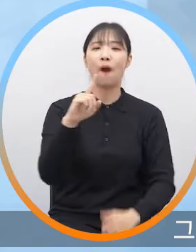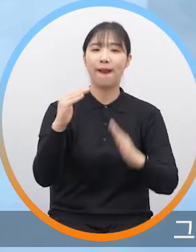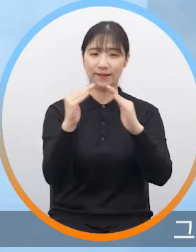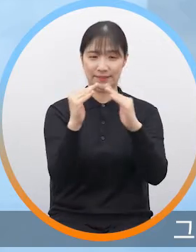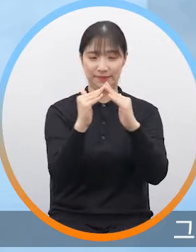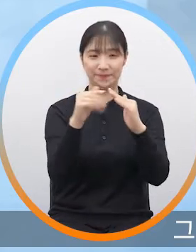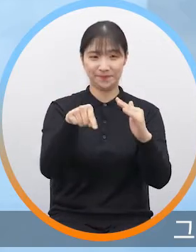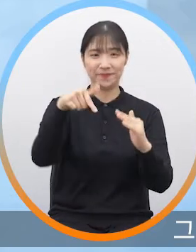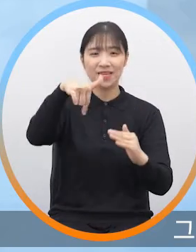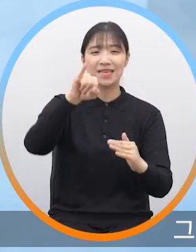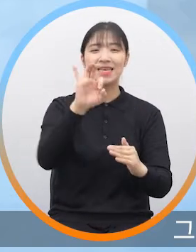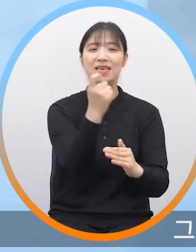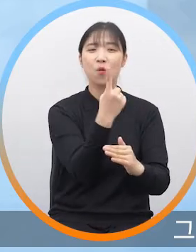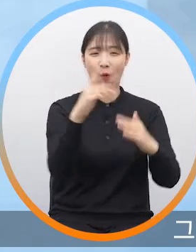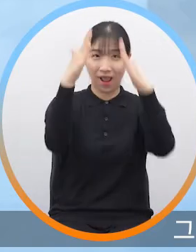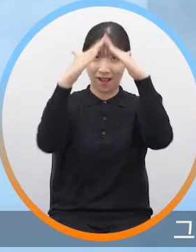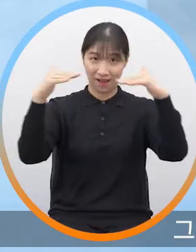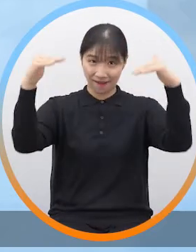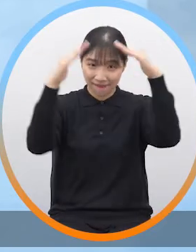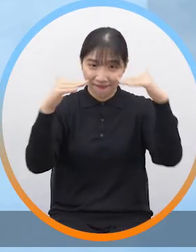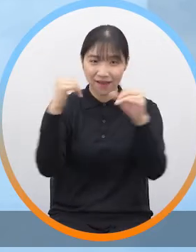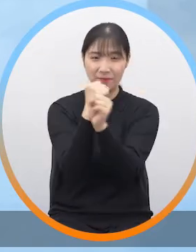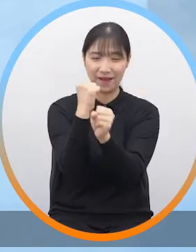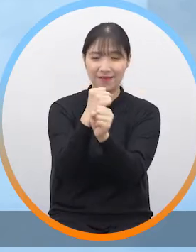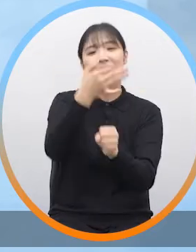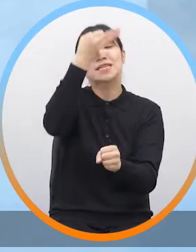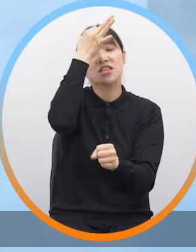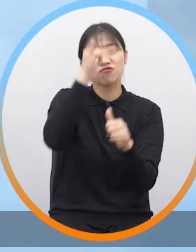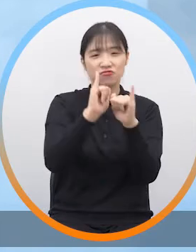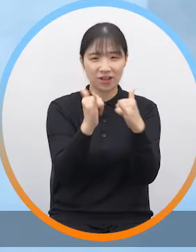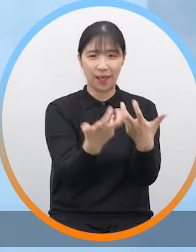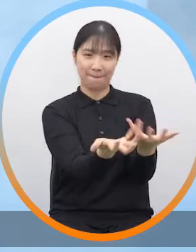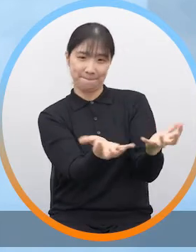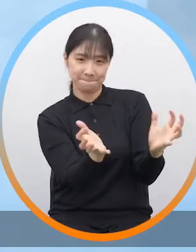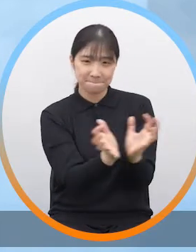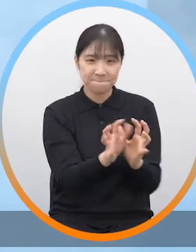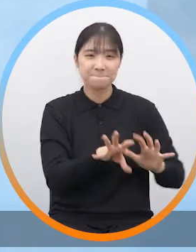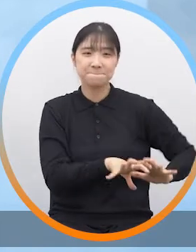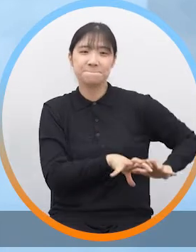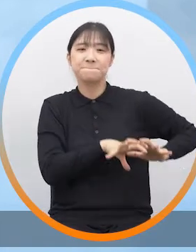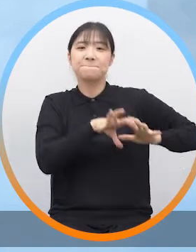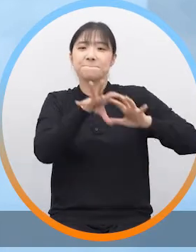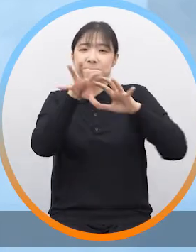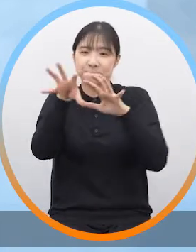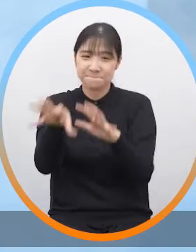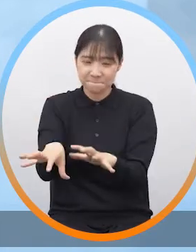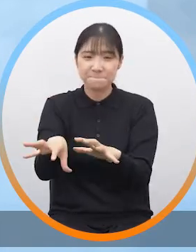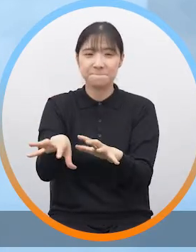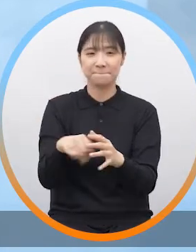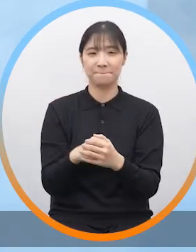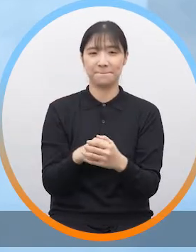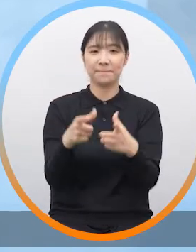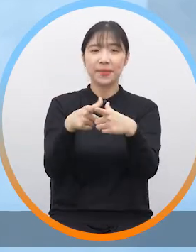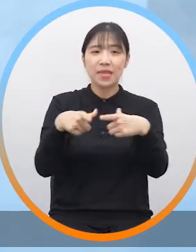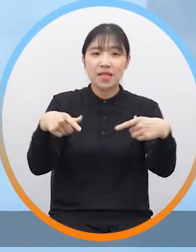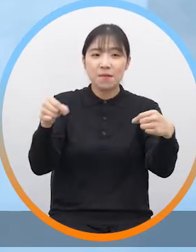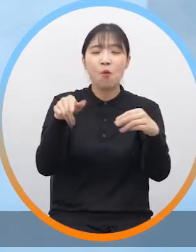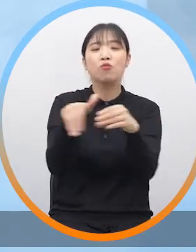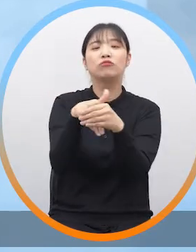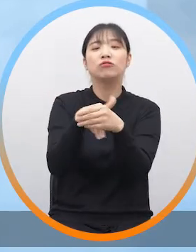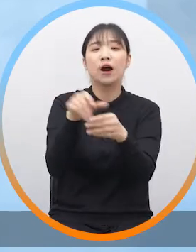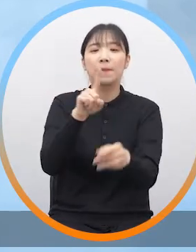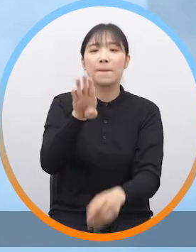기와를 구울 줄 아는 와공, 이런 기술자들과 함께 일본으로 건너가서 일본의 고대